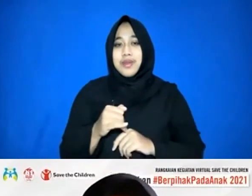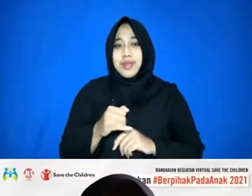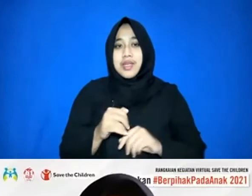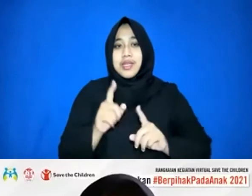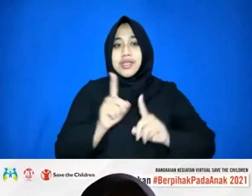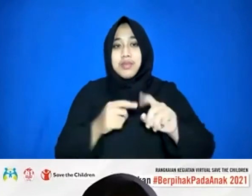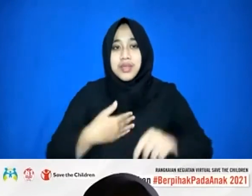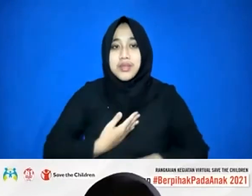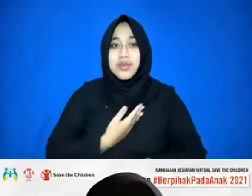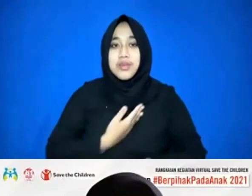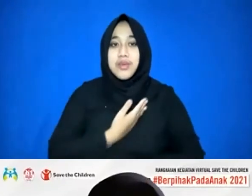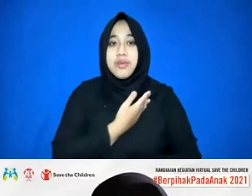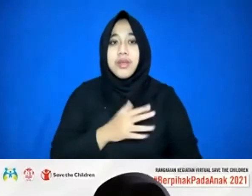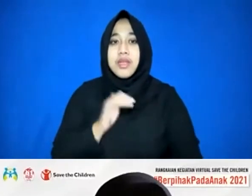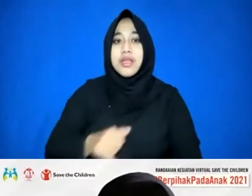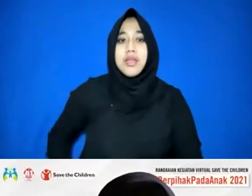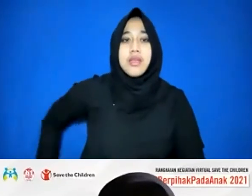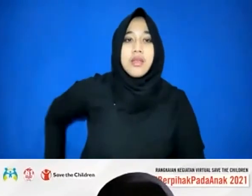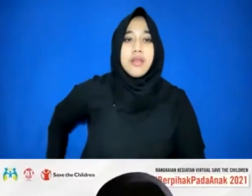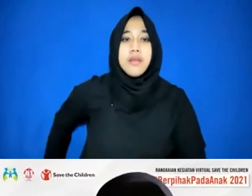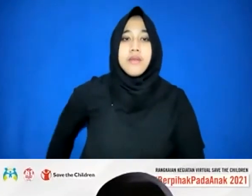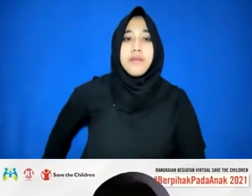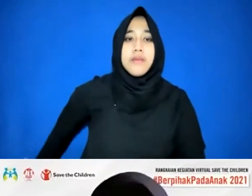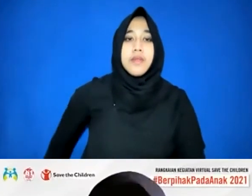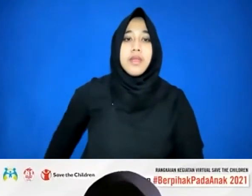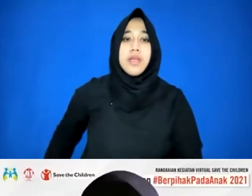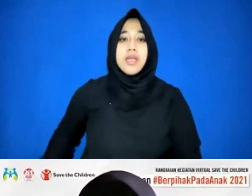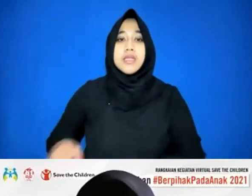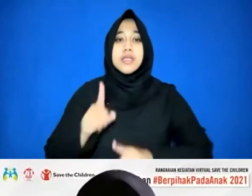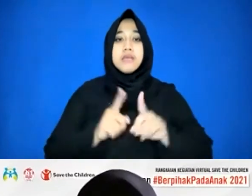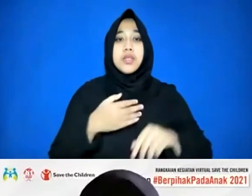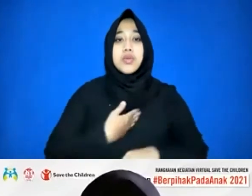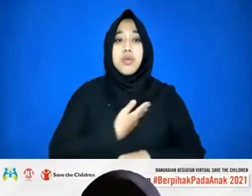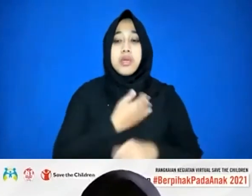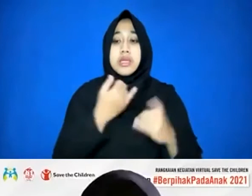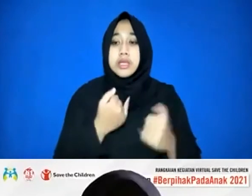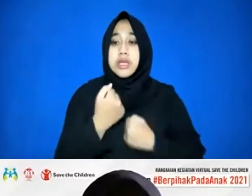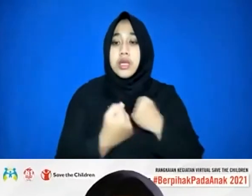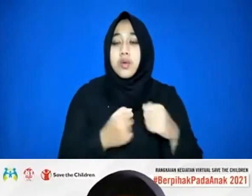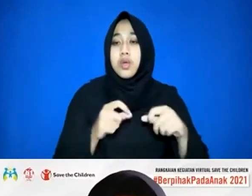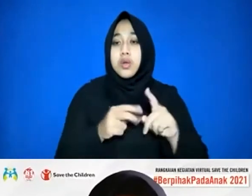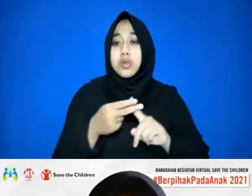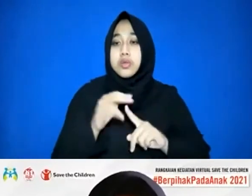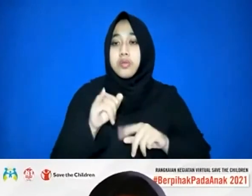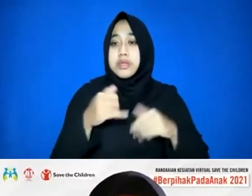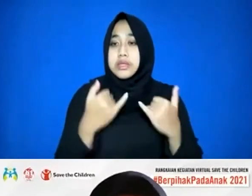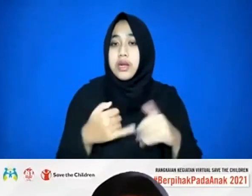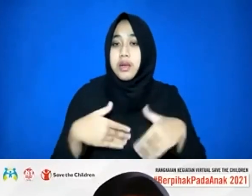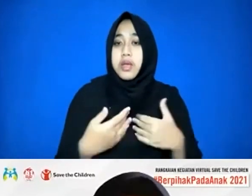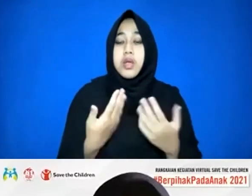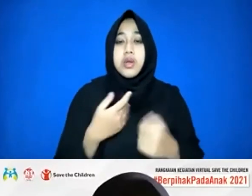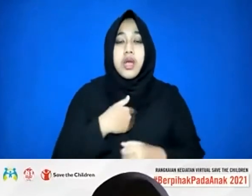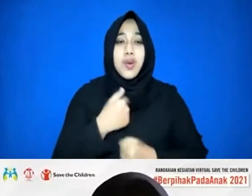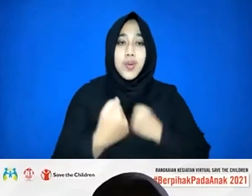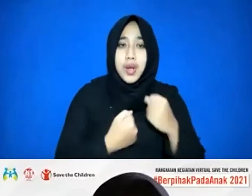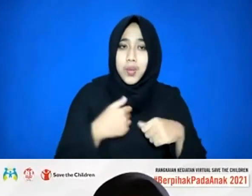Iya, 11 korban Mas. Nah, untuk saat ini yang sudah dilakukan Mbak Sofi apa ini? Yang udah aku